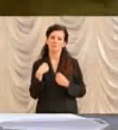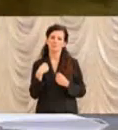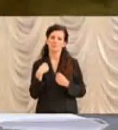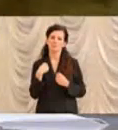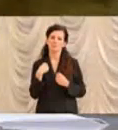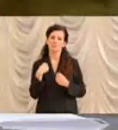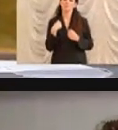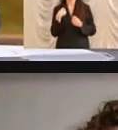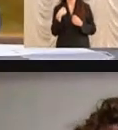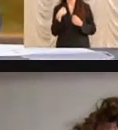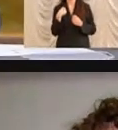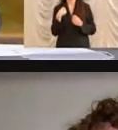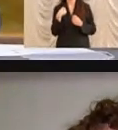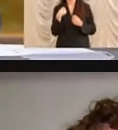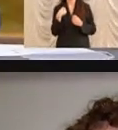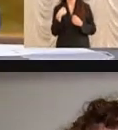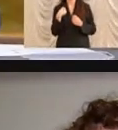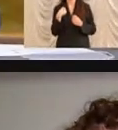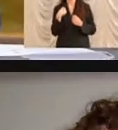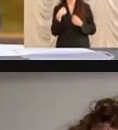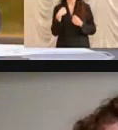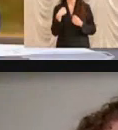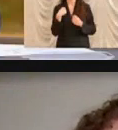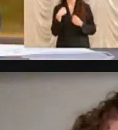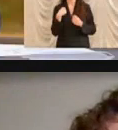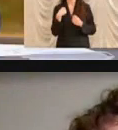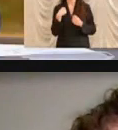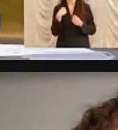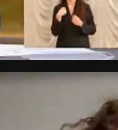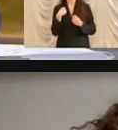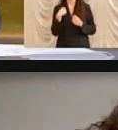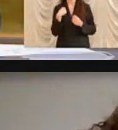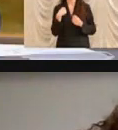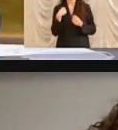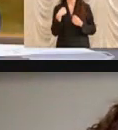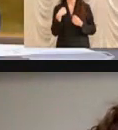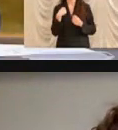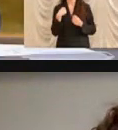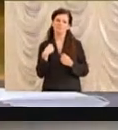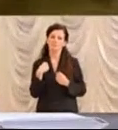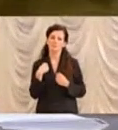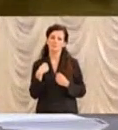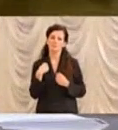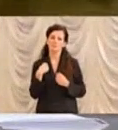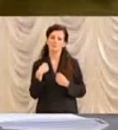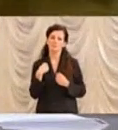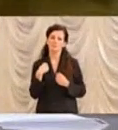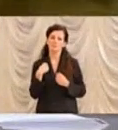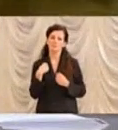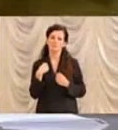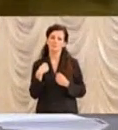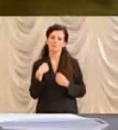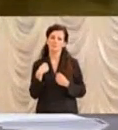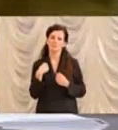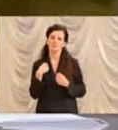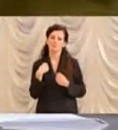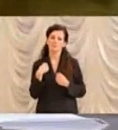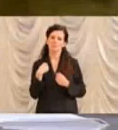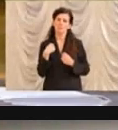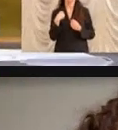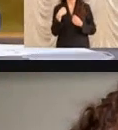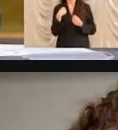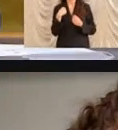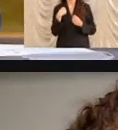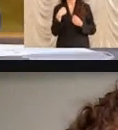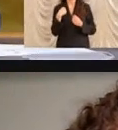anche la felpa se vuoi se mi mandi un sacchetto di crumiri facciamo uno scambio crumiri poi la felpa e la maglietta l'ombretto della pupa cos